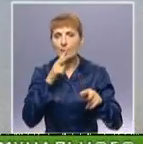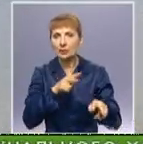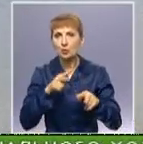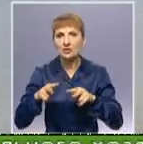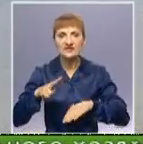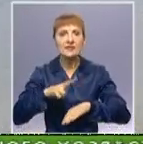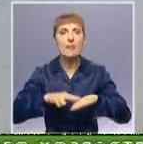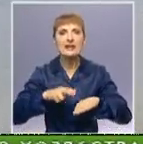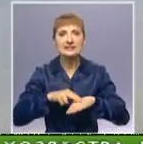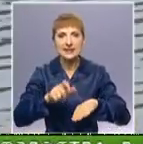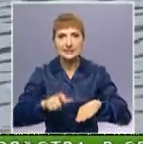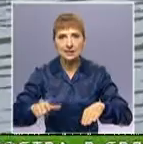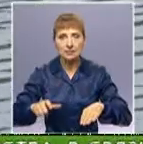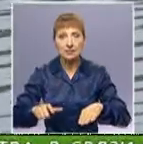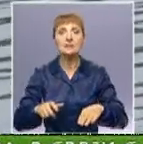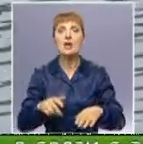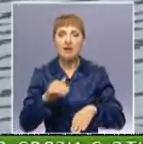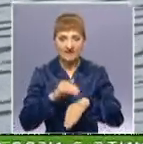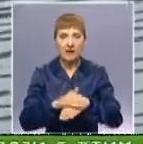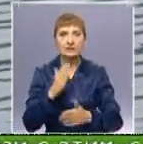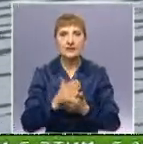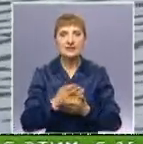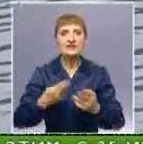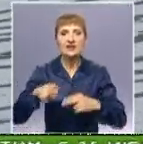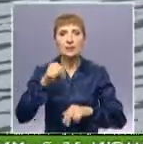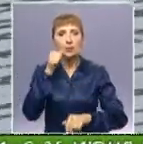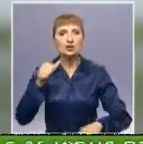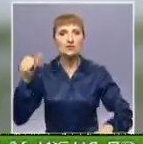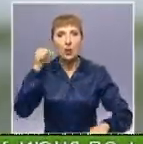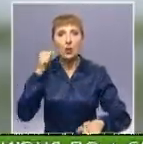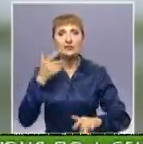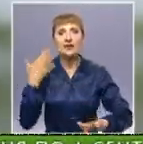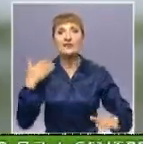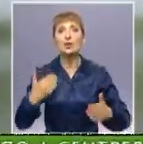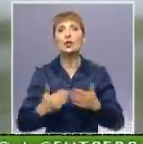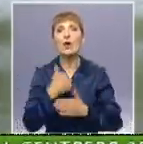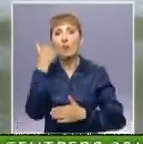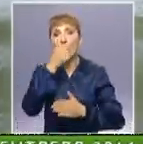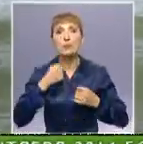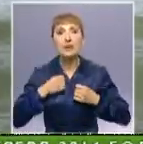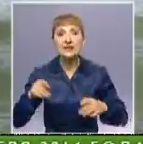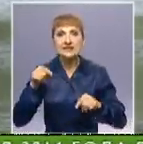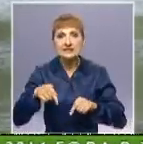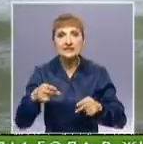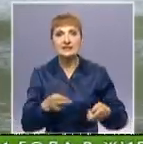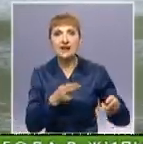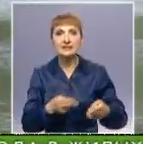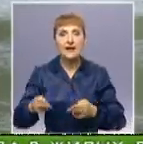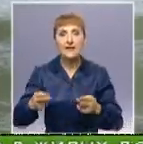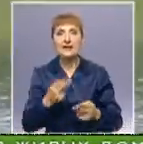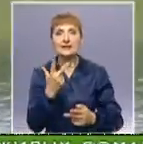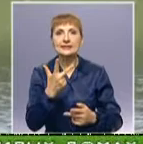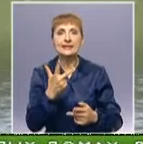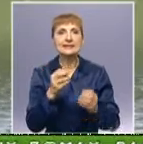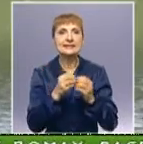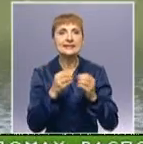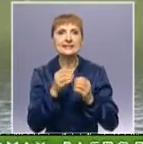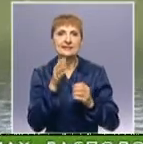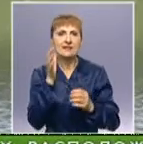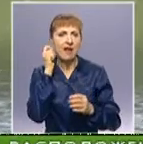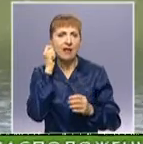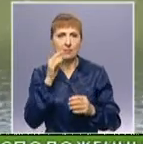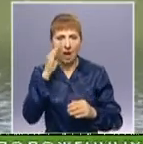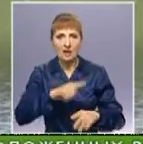патрулироваться полицейскими. И не безосновательно. В декабре прошлого года, накануне новогоднего праздника, здесь катались на санях трое 10-летних